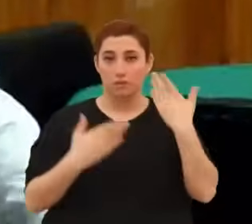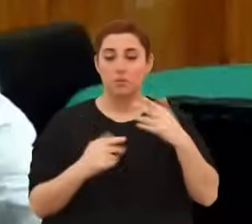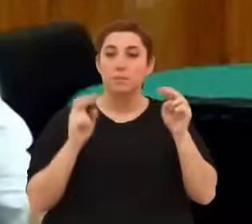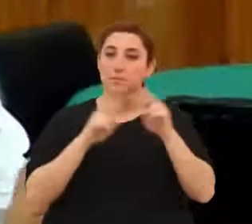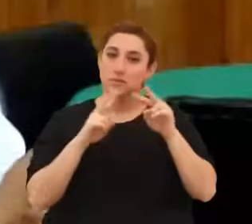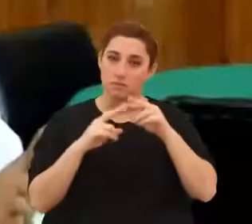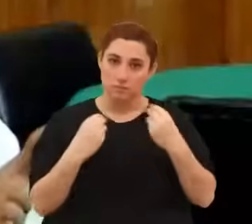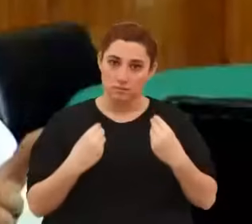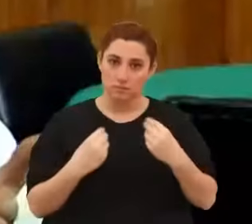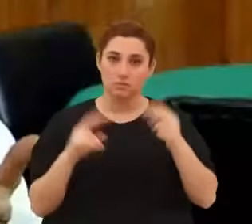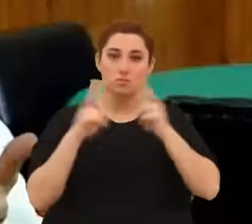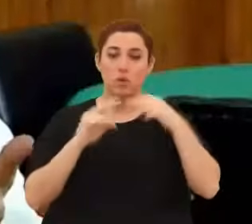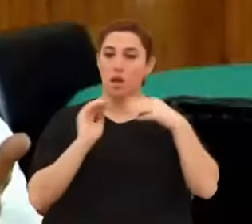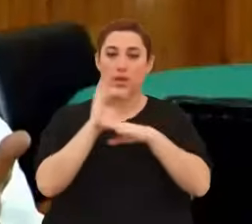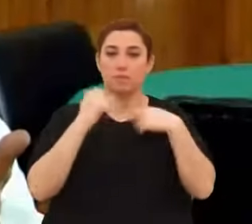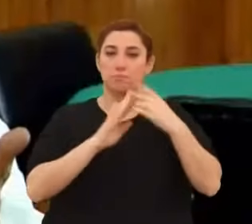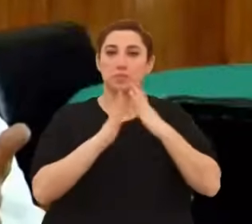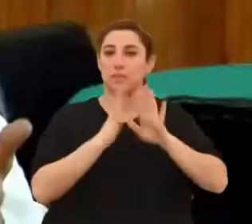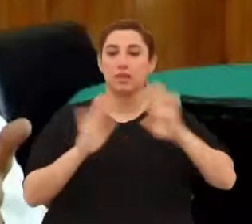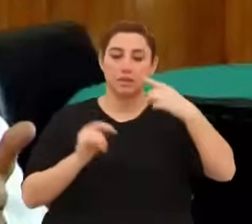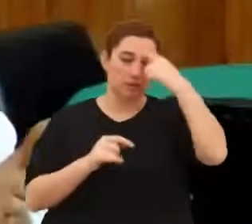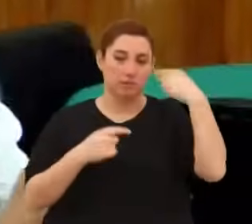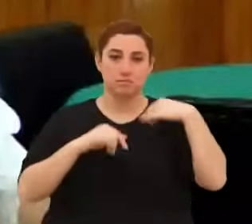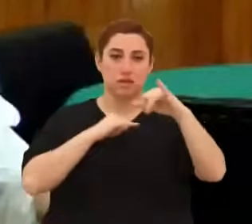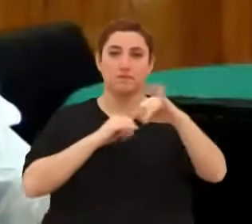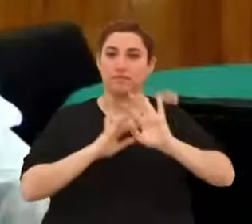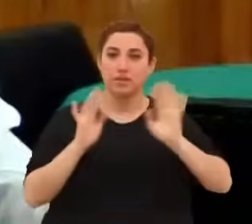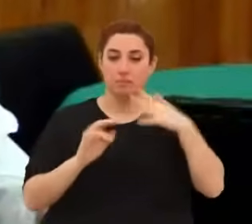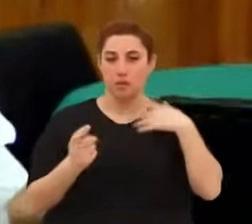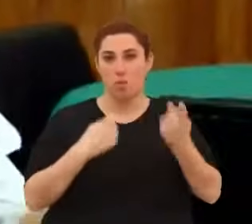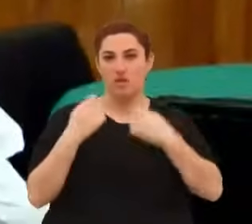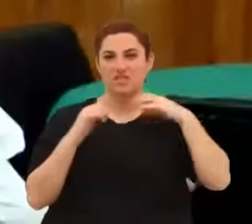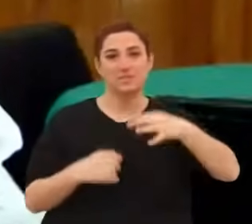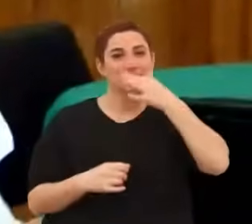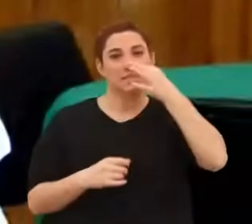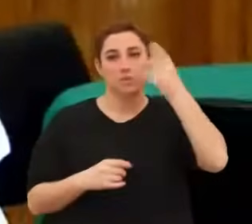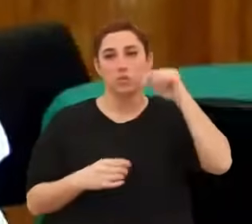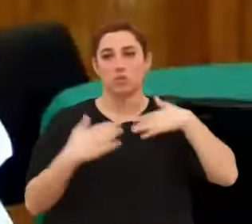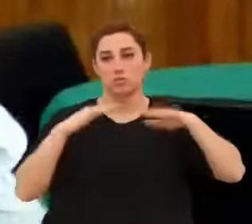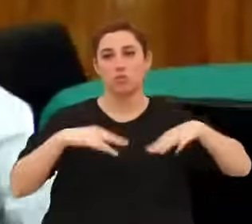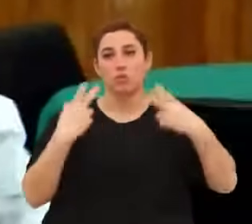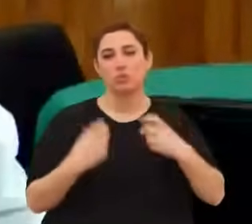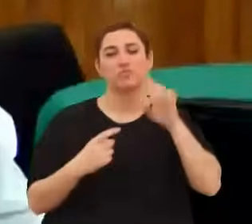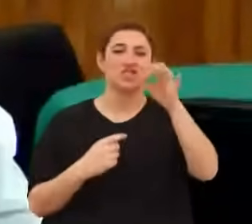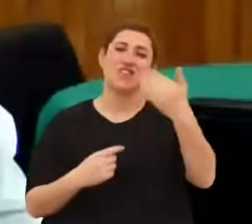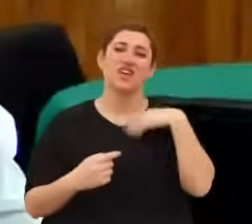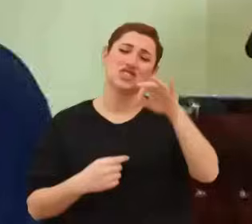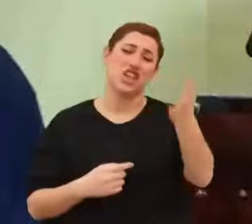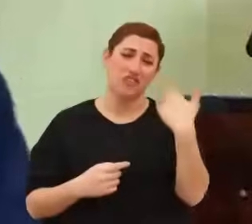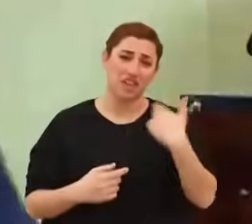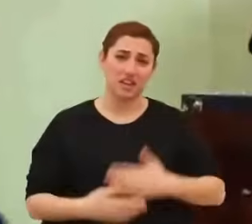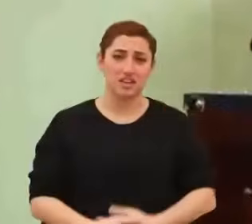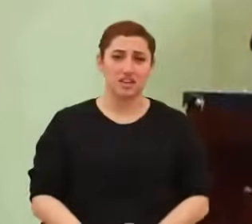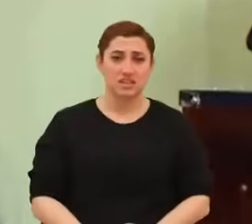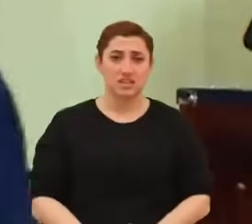yarım polislik hayatım bitmedi. Kaderimiz aynı değil. Ben hala görevdeyim. Şu anda izindeyim. Onun için burada oturuyorum. Ver bana bir çay ya. Çay ver oradan